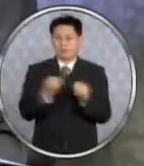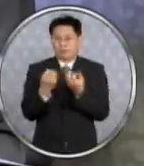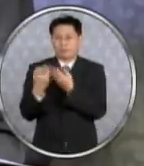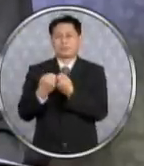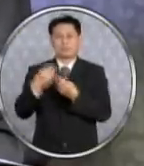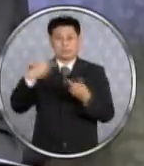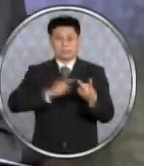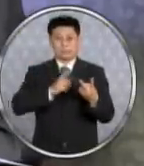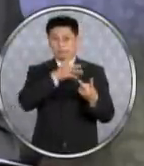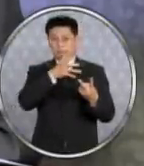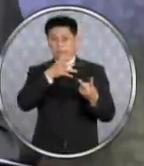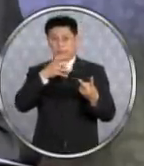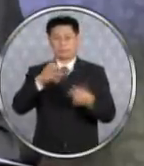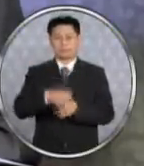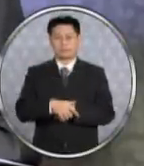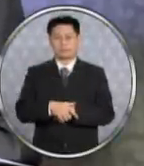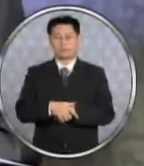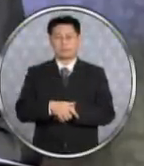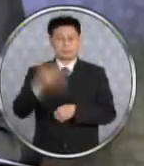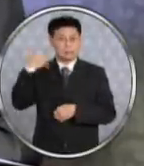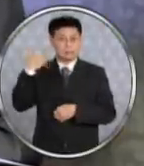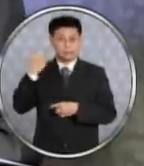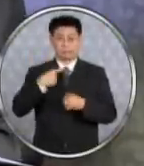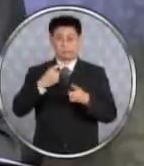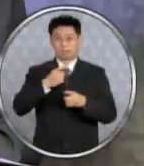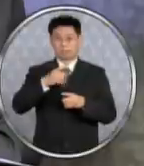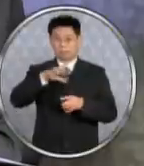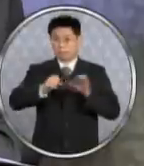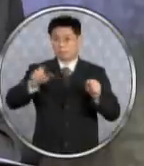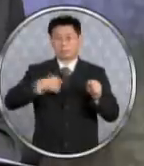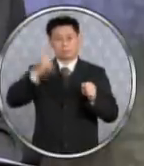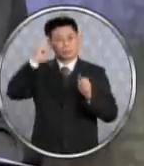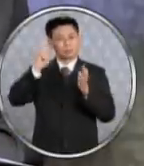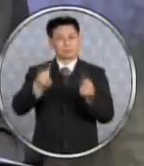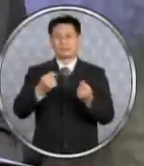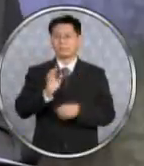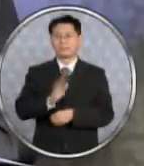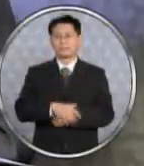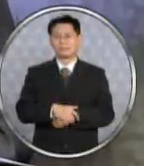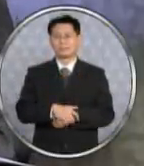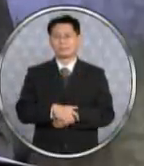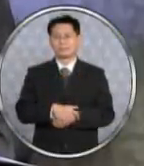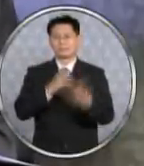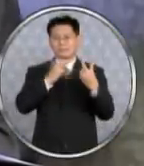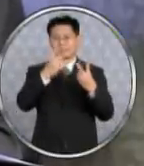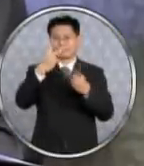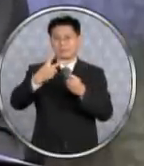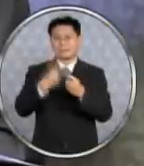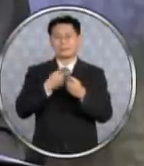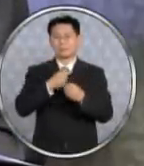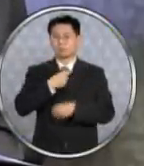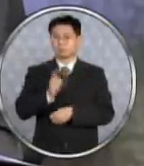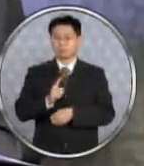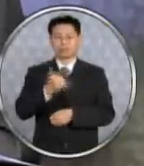陷在威权非权时代的意识形态。2012年，我们需要的是